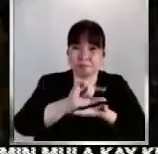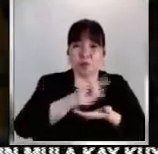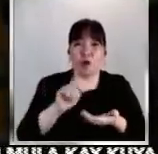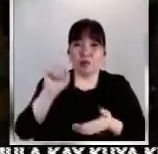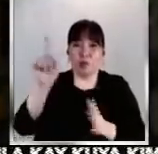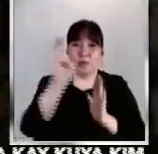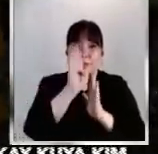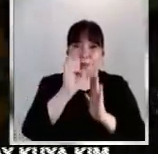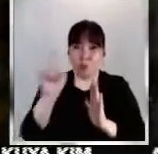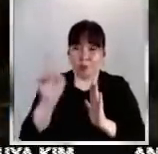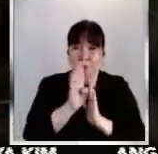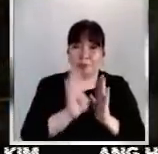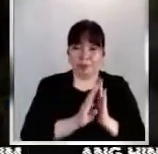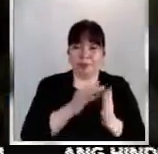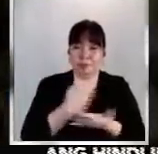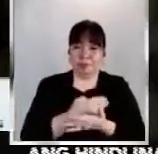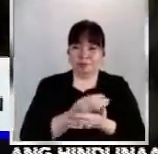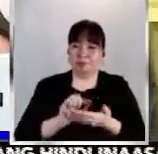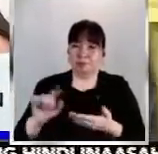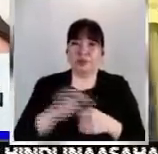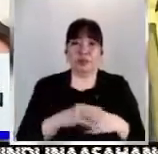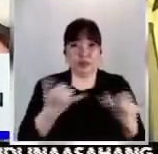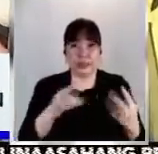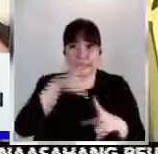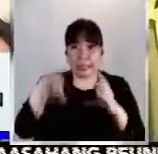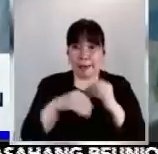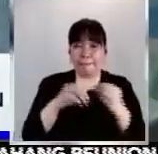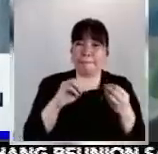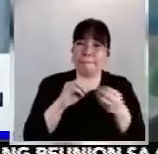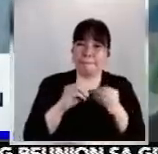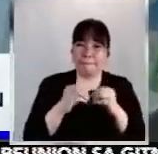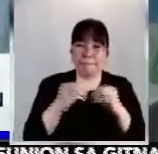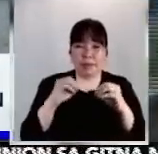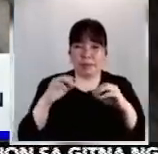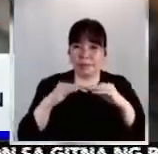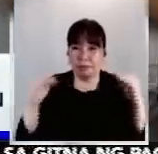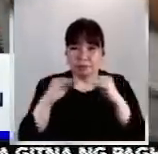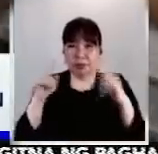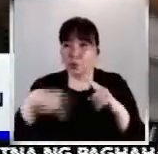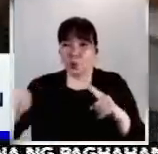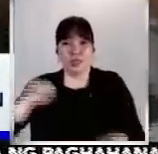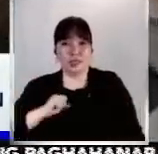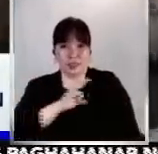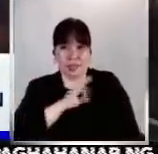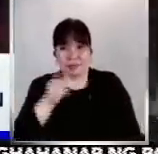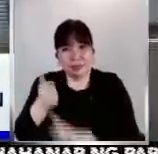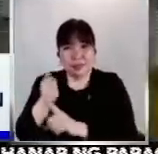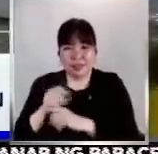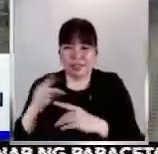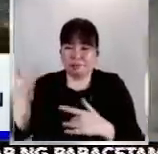basihan ng desisyon sa pagtatakda ng alert levels, ang sitwasyon ng mga healthcare workers na pangunahing apektado at marami na rin ang